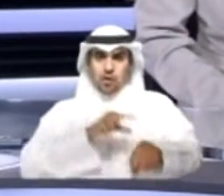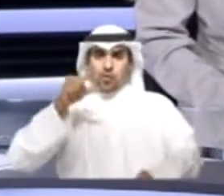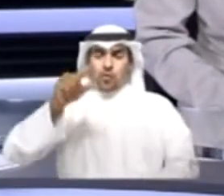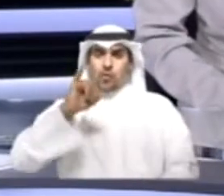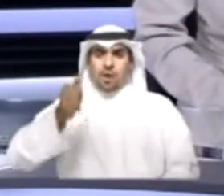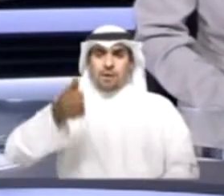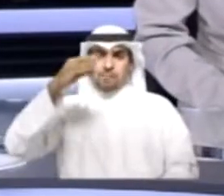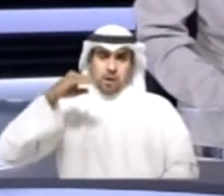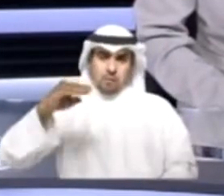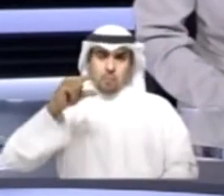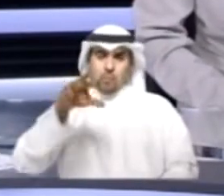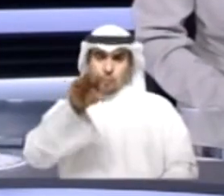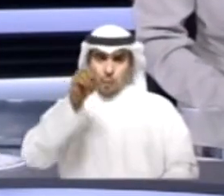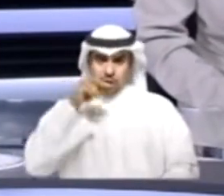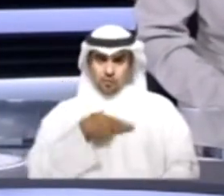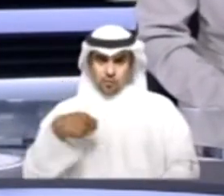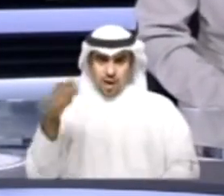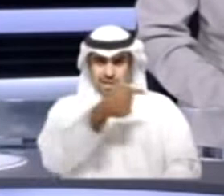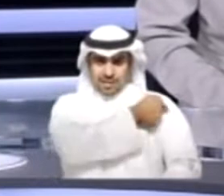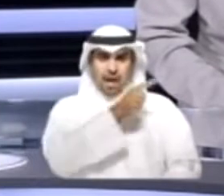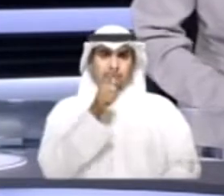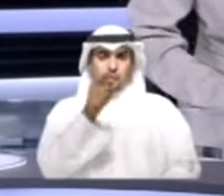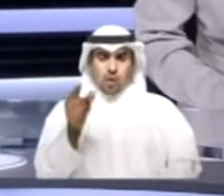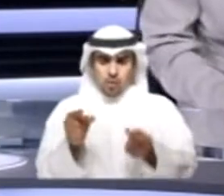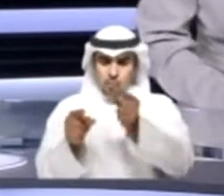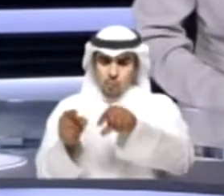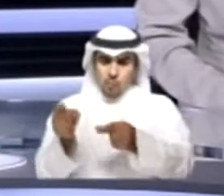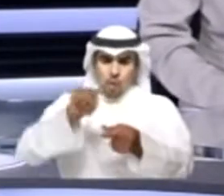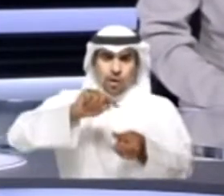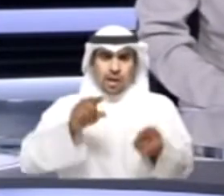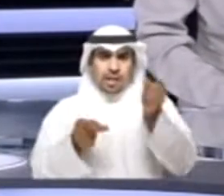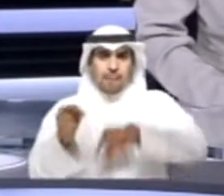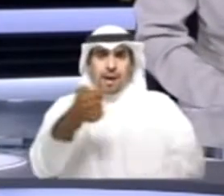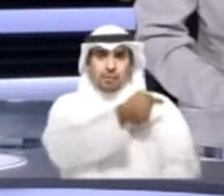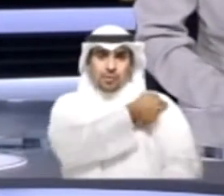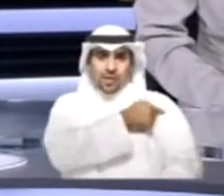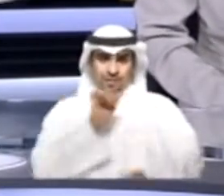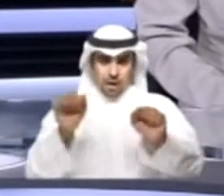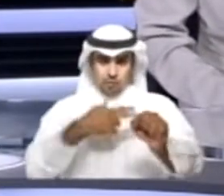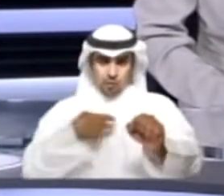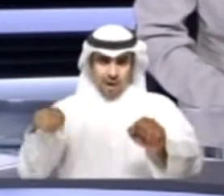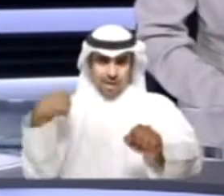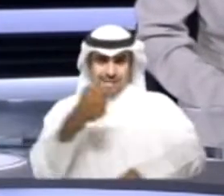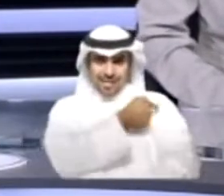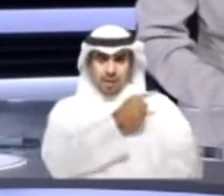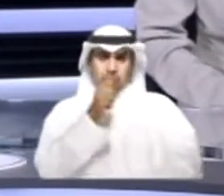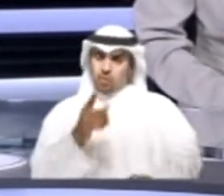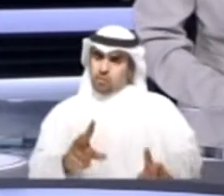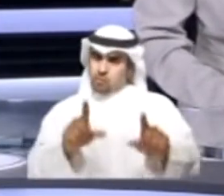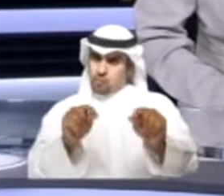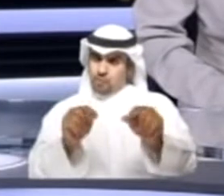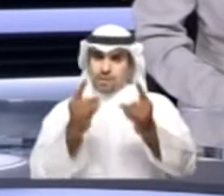القطان أن مختبر الصحة العامة حصل على التقييم الكامل في اختبار الكفاءة الذي أجرته